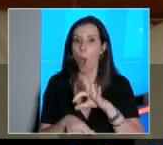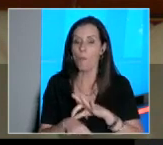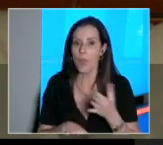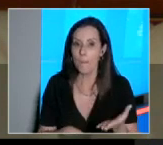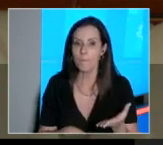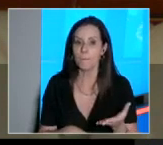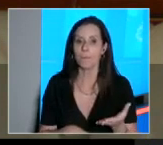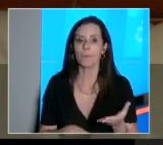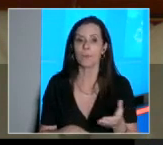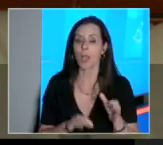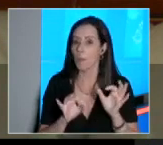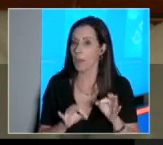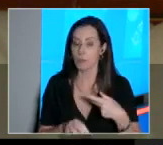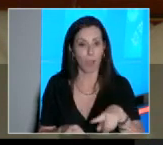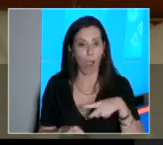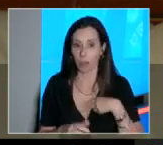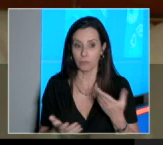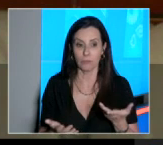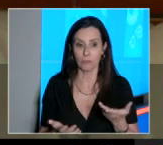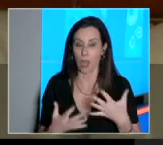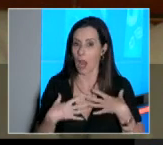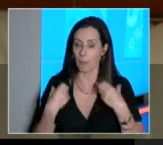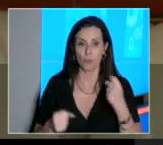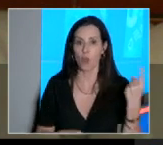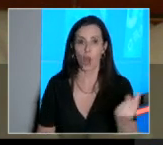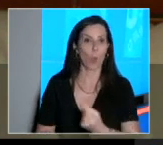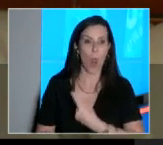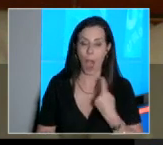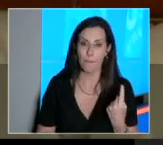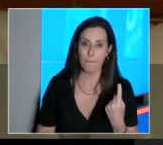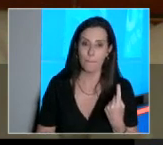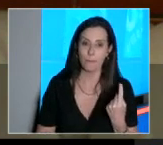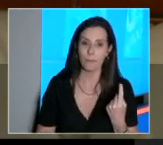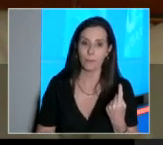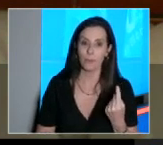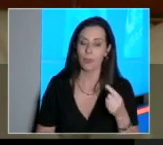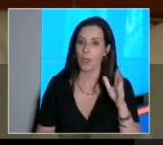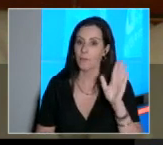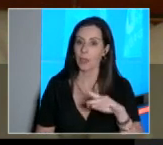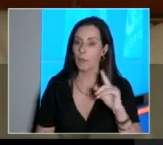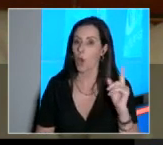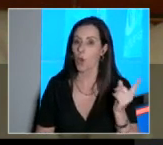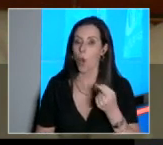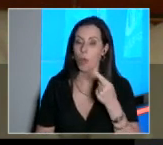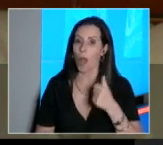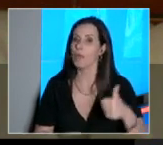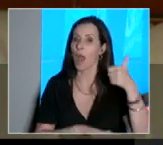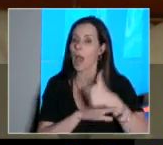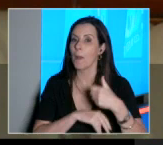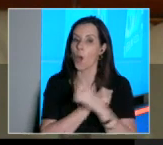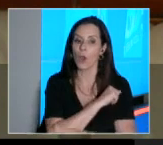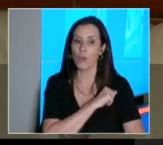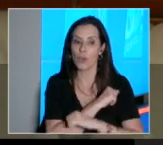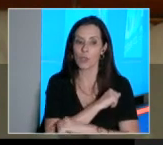בארץ, שבעצם אחראים על הבריאות של כולנו, מוסיפים את כל הסגל הבכיר